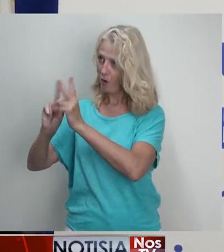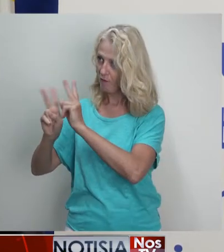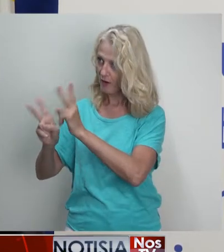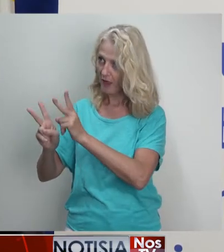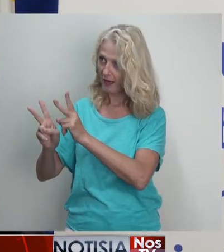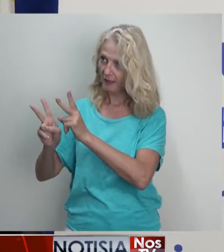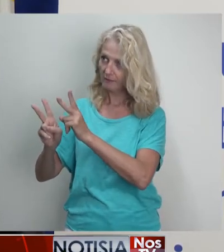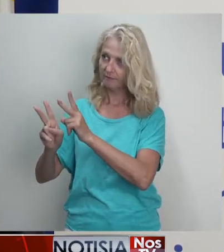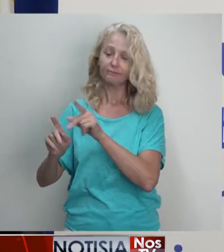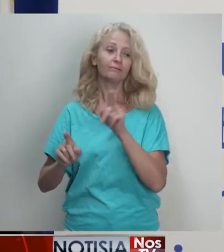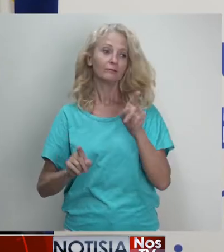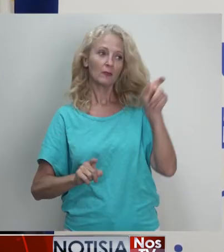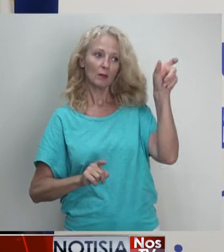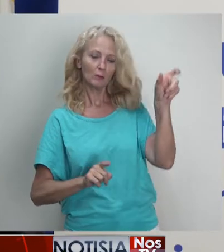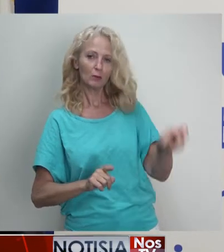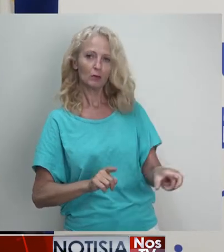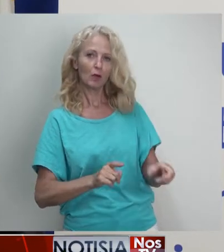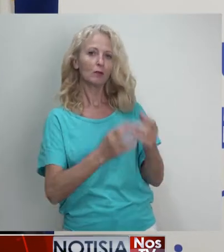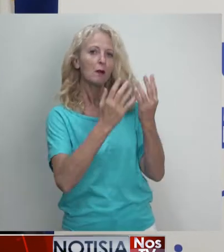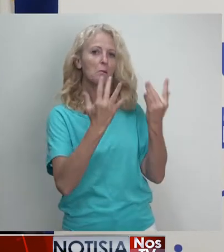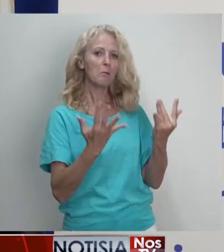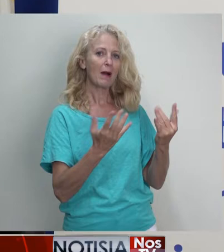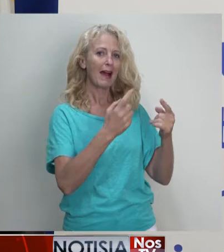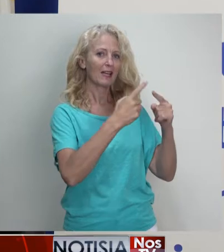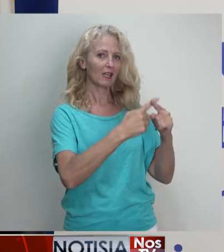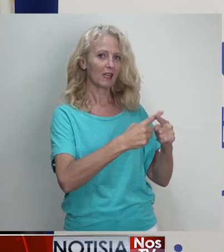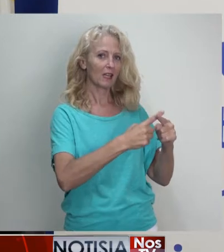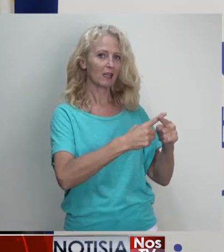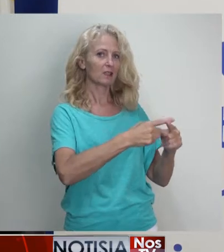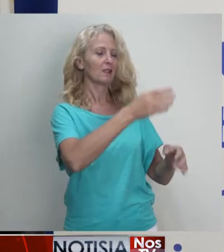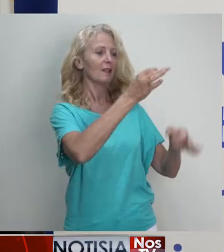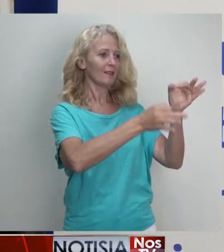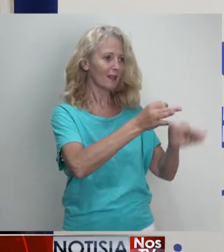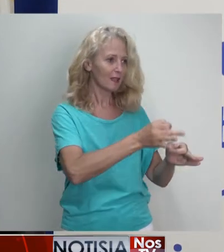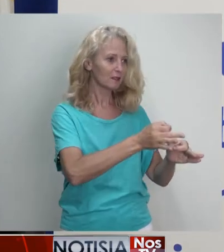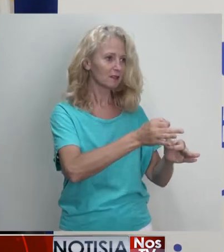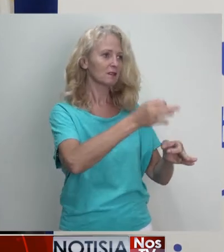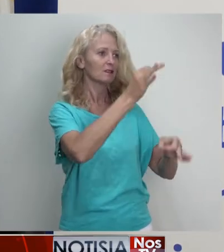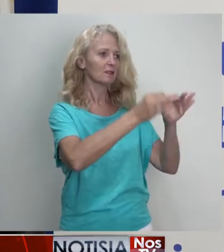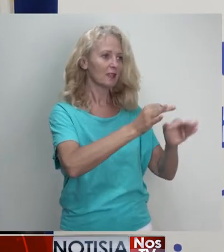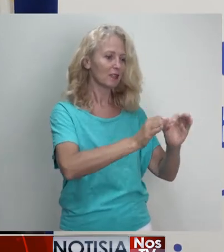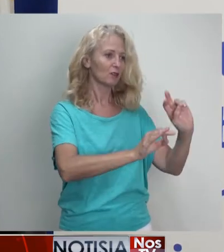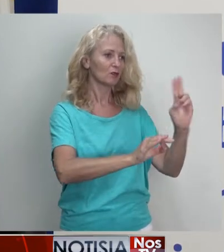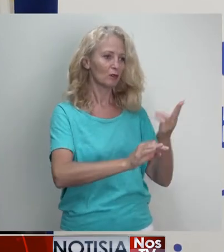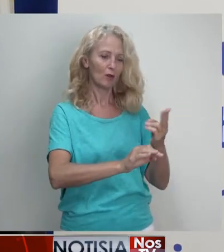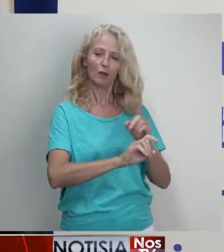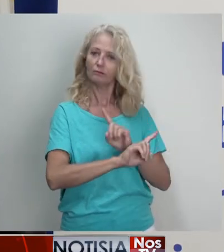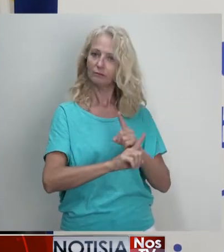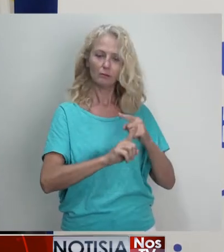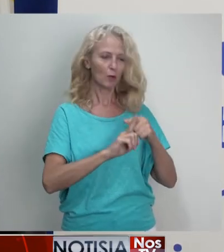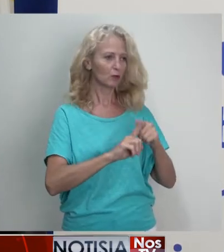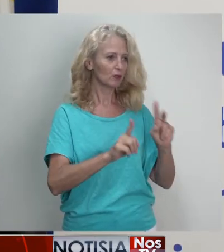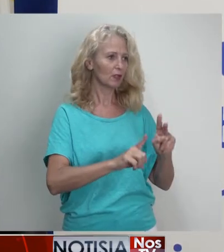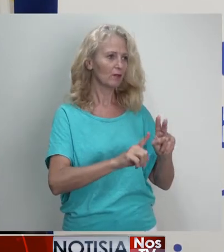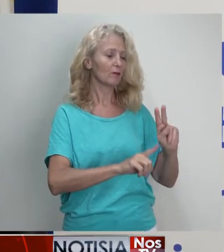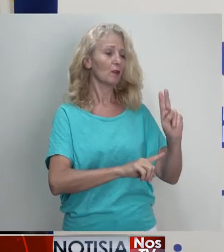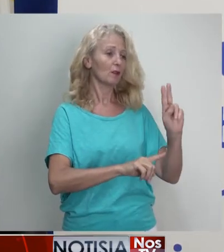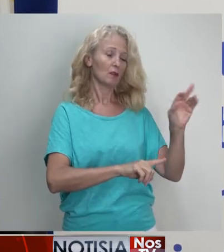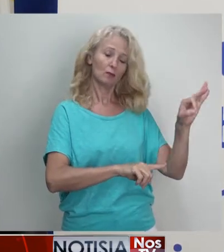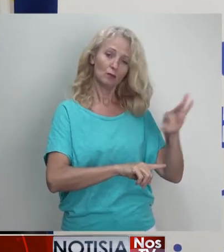malen een test afgenomen van deze persoon. En elke keer kwam de testuitslag terug als niet